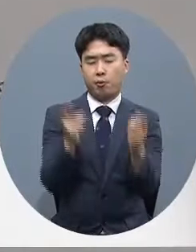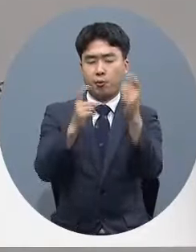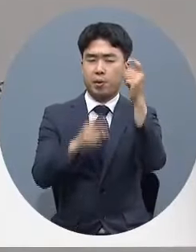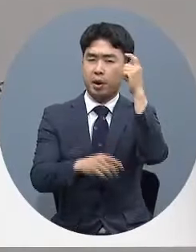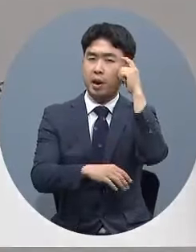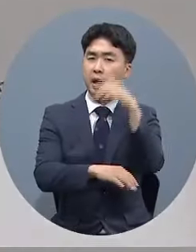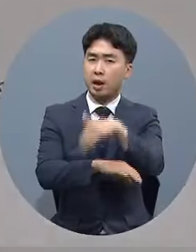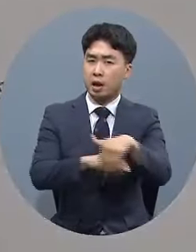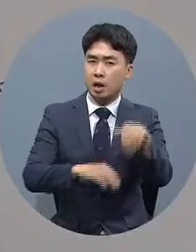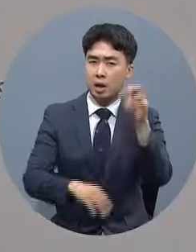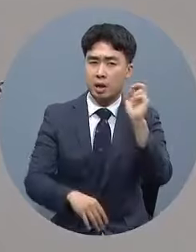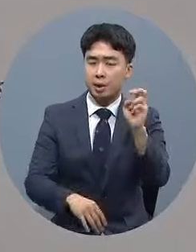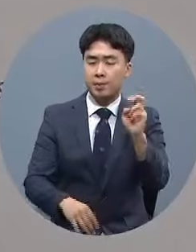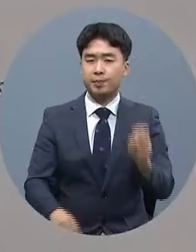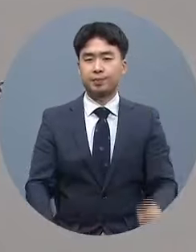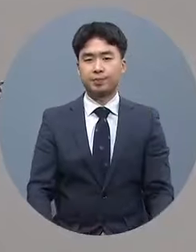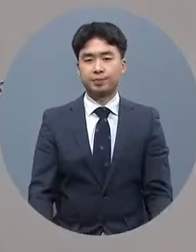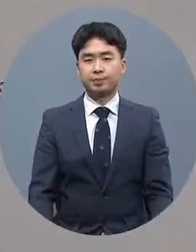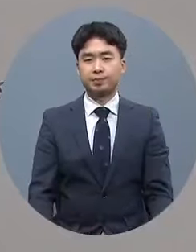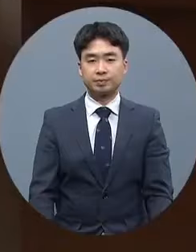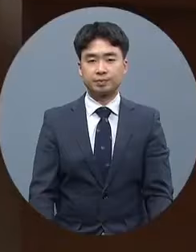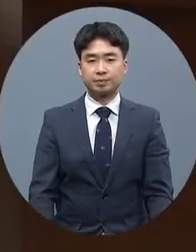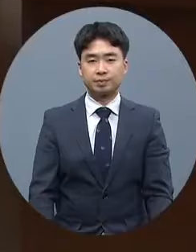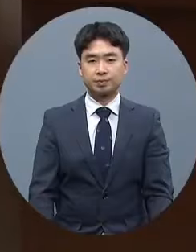있습니다. 조창래 기자가 취재했습니다.